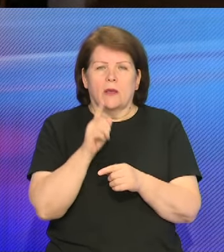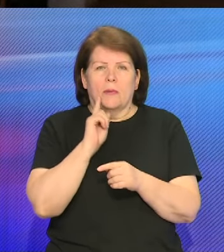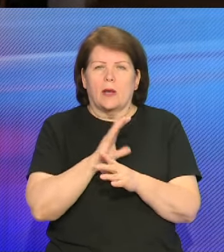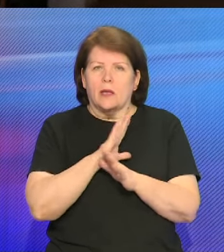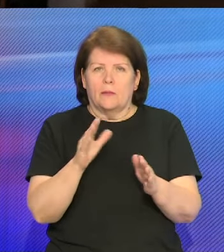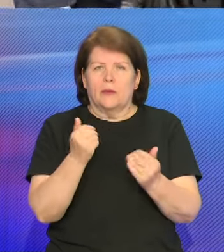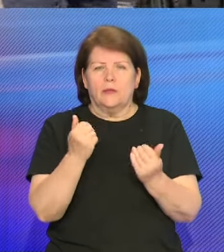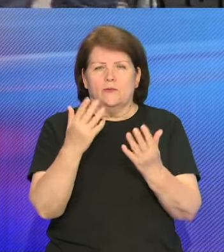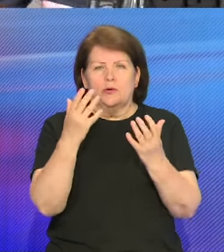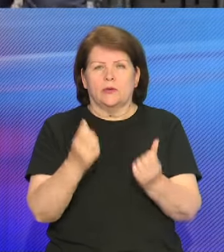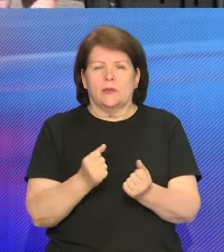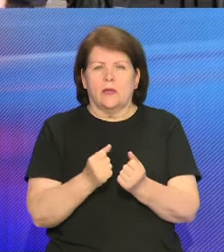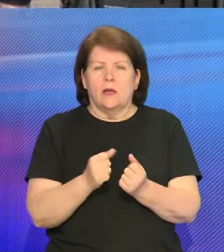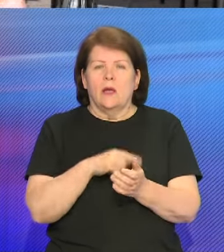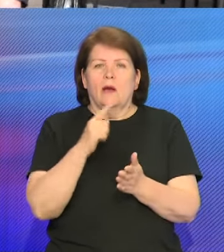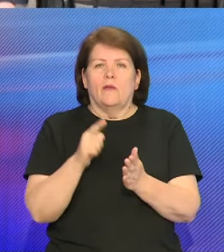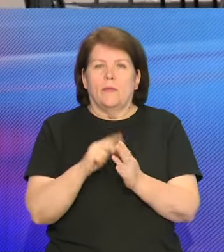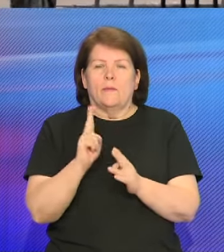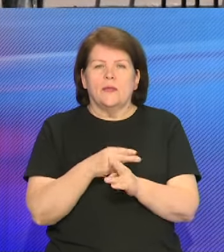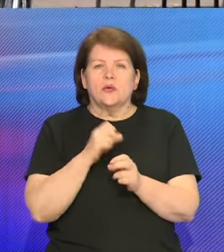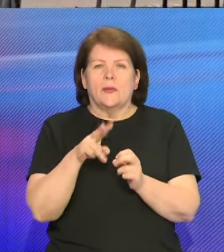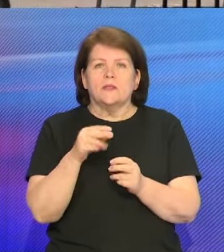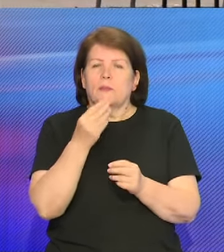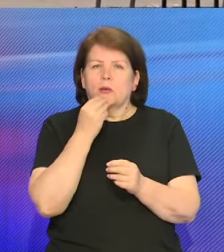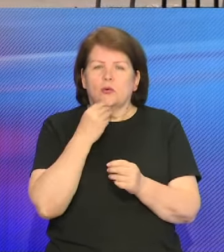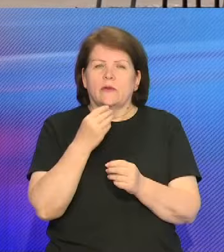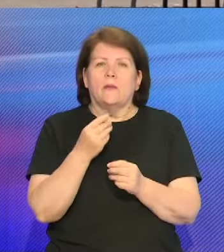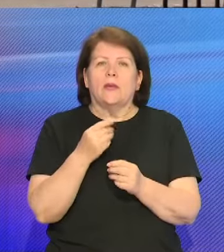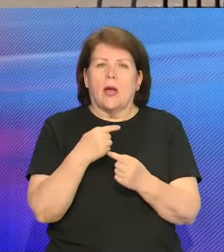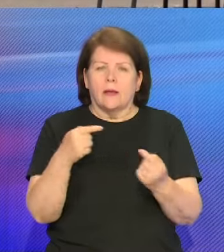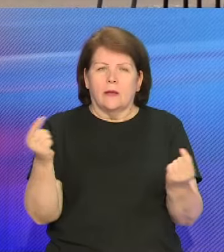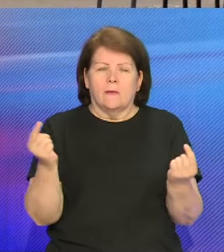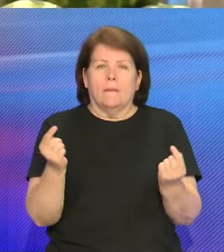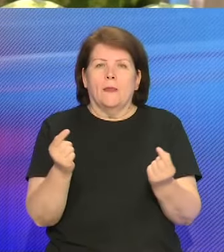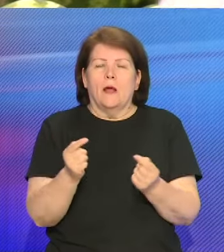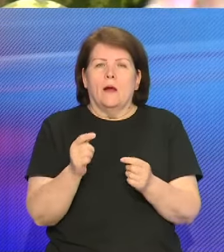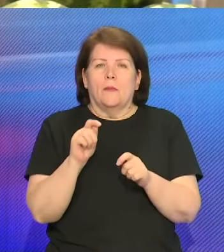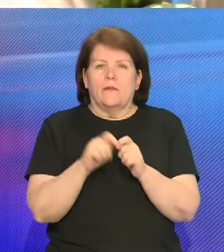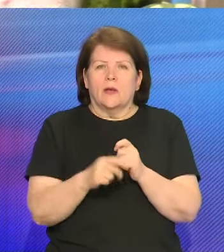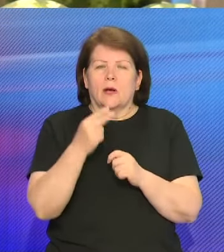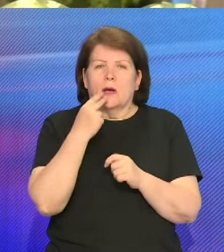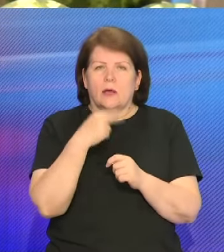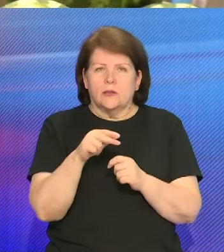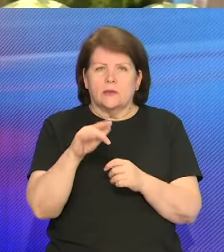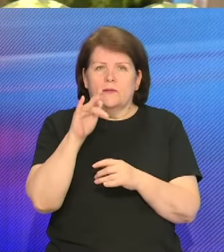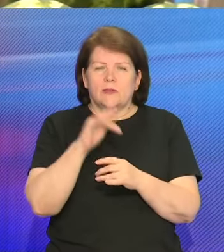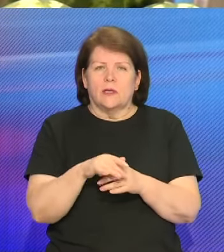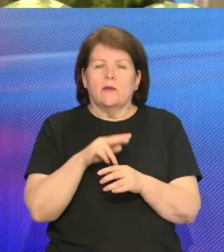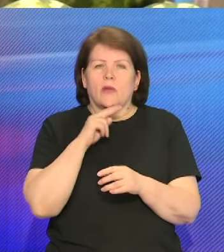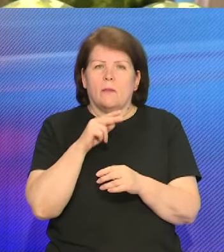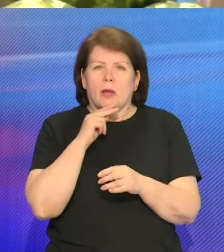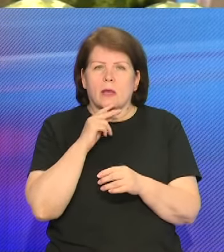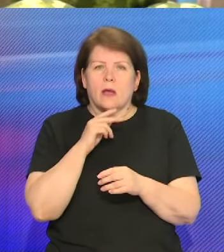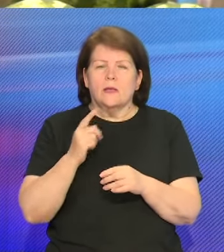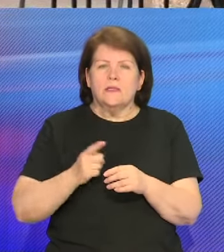на сегодняшний день. Пытанне бяспекі прадуктаў харчавання, у прыватнасці якасць ранніх бахчавых, у цэнтры ўвагі інспектараў, якія гэтымі